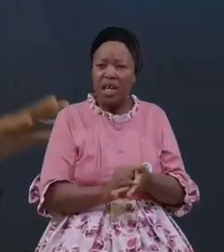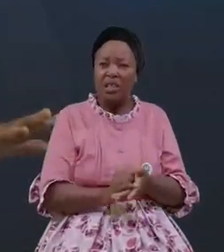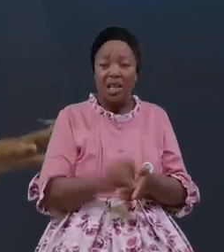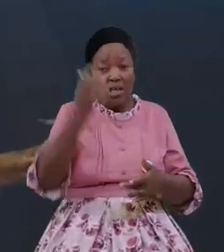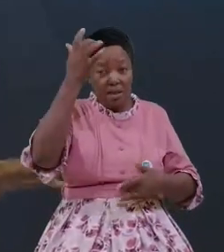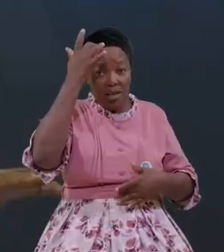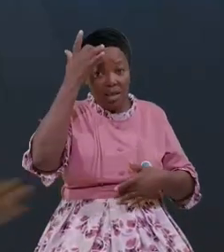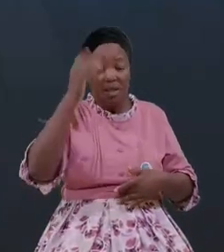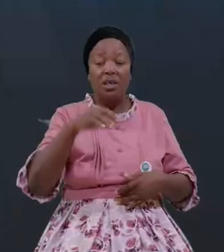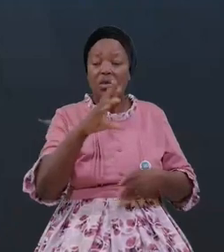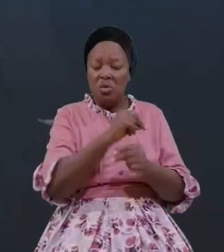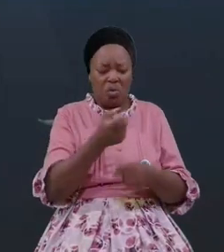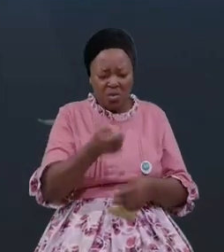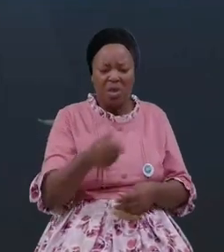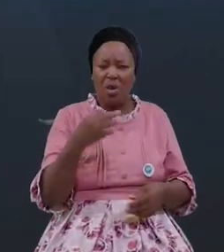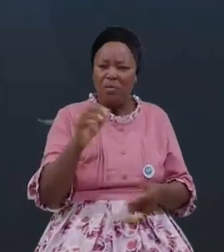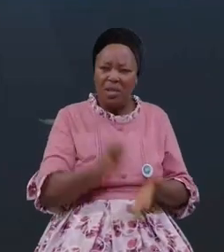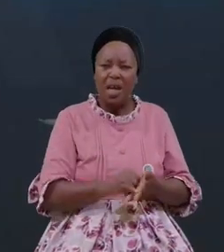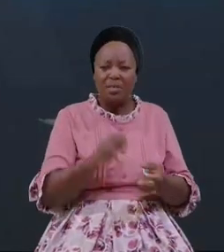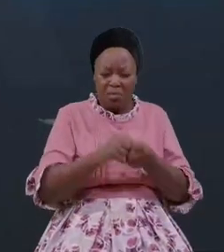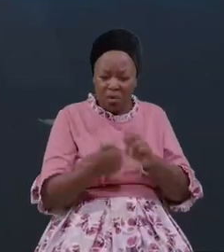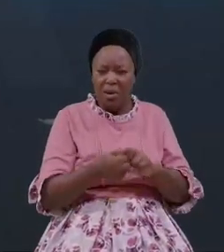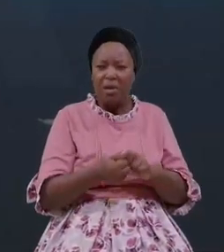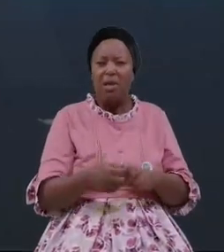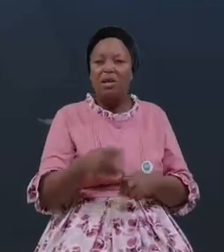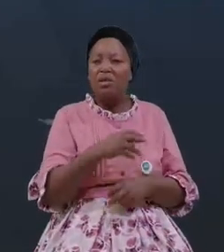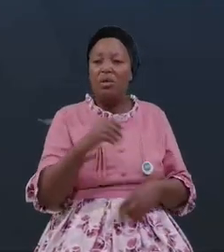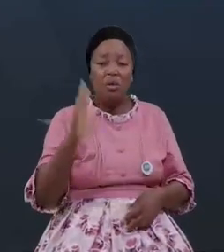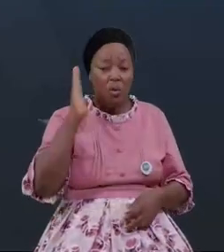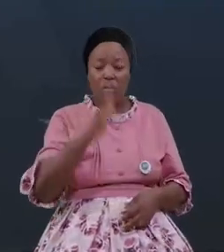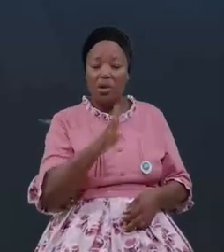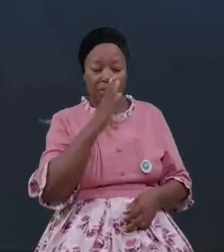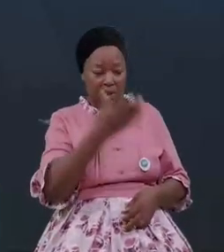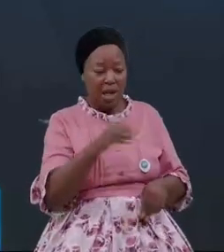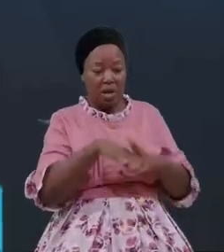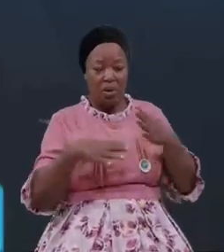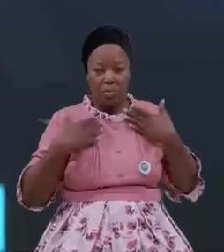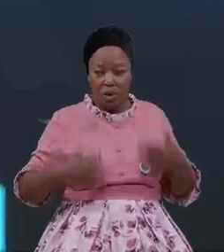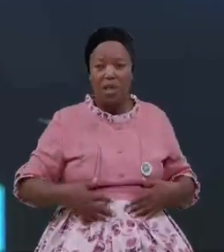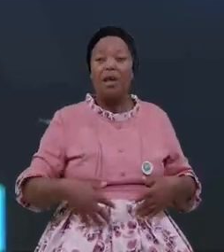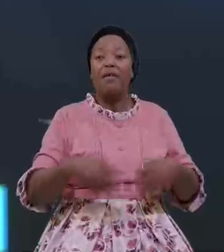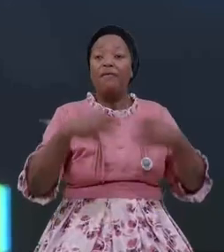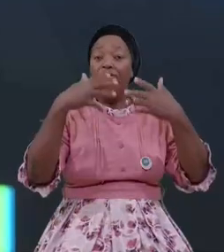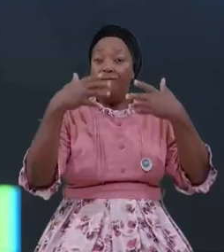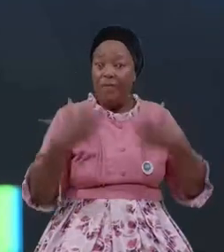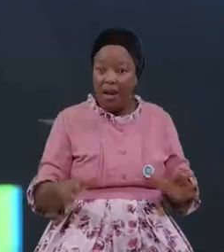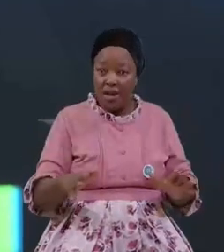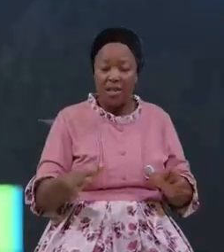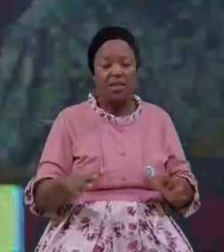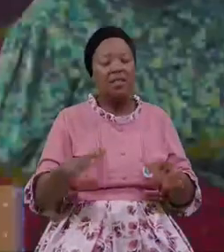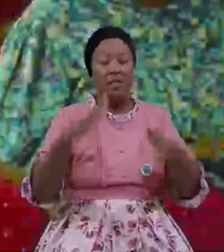regaron de cette maladie il n'y a pas de reste de ce chagrin de cœur qui puisse rester tout est accompli tout es